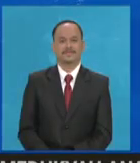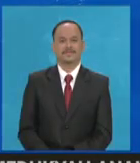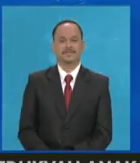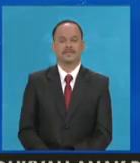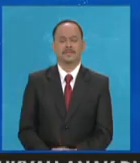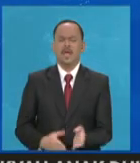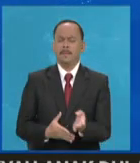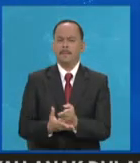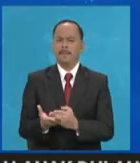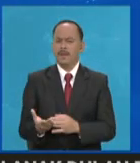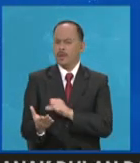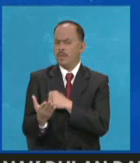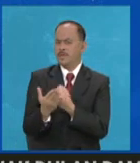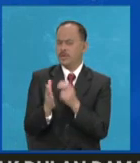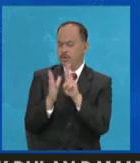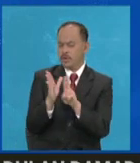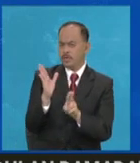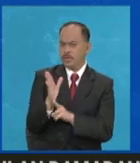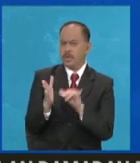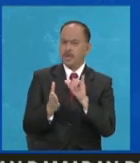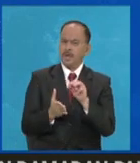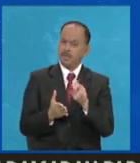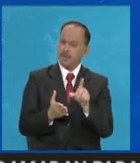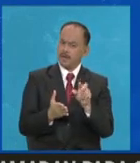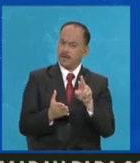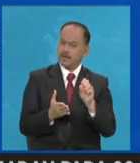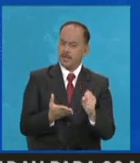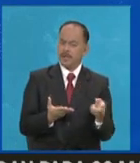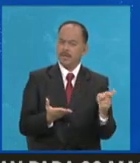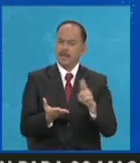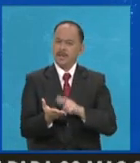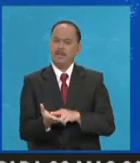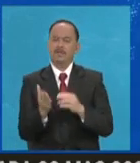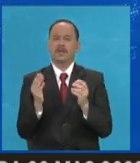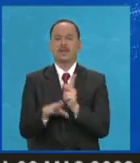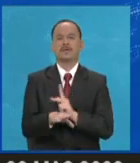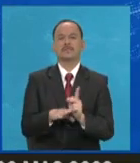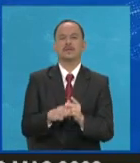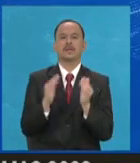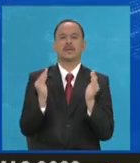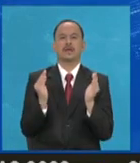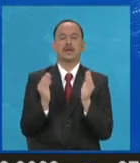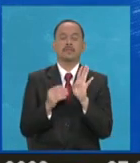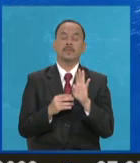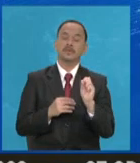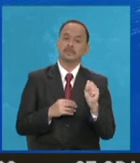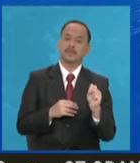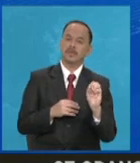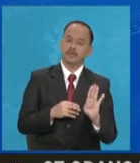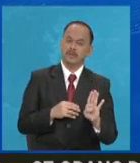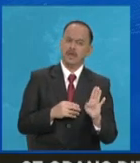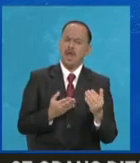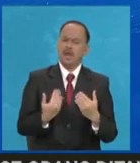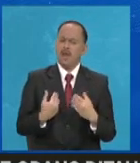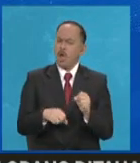bahagian penguat kuasa undang-undang jabatan imigration dan pendaftaran kebangsaan Bandar Seri Begawan baru-baru ini telah menjalankan